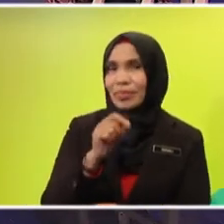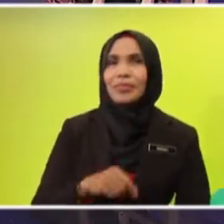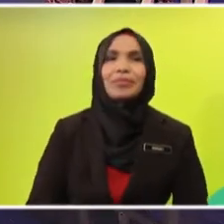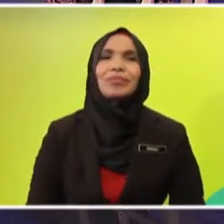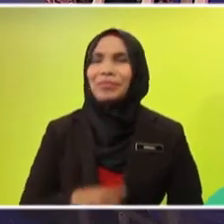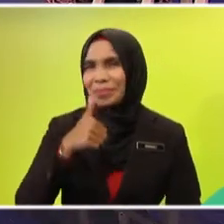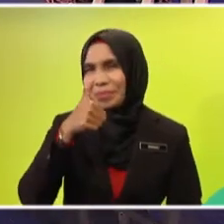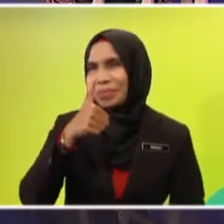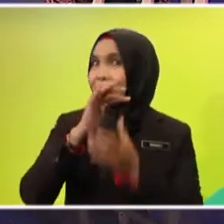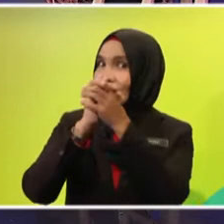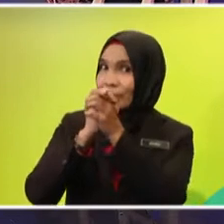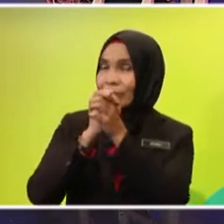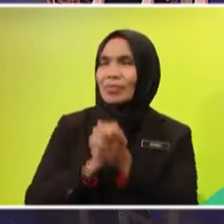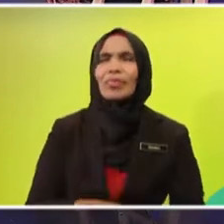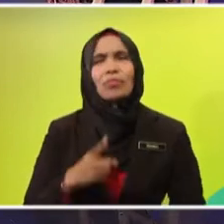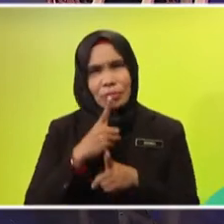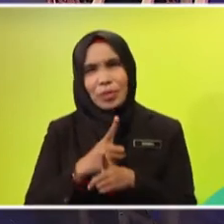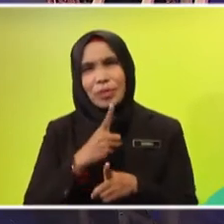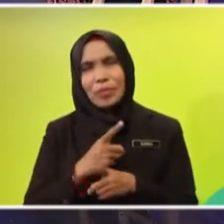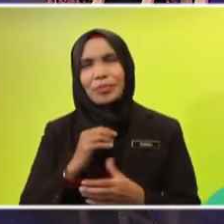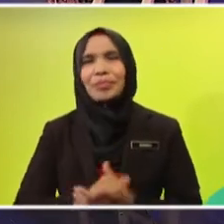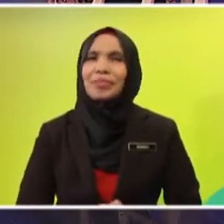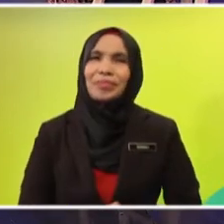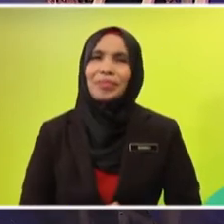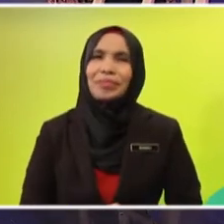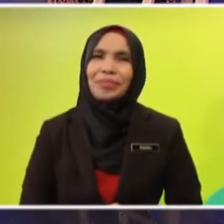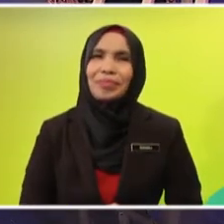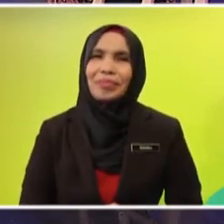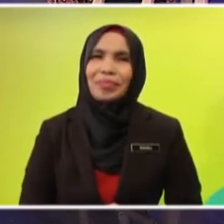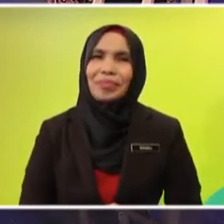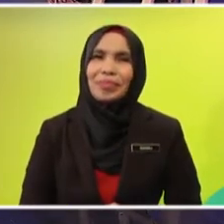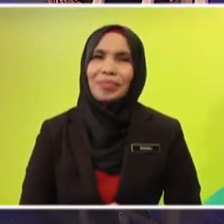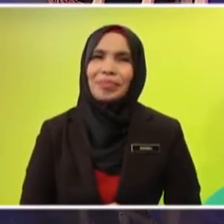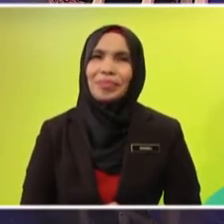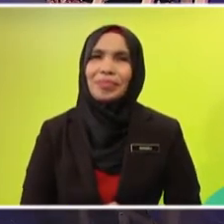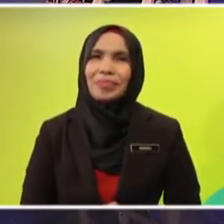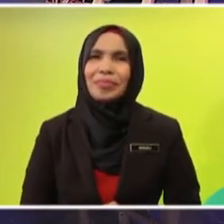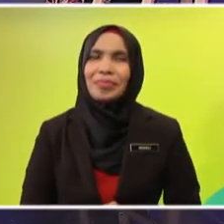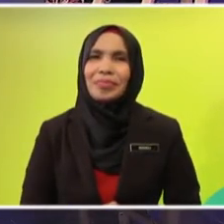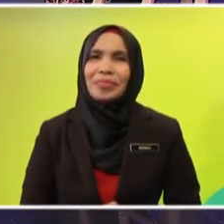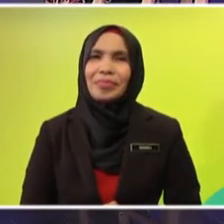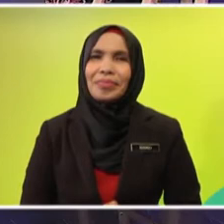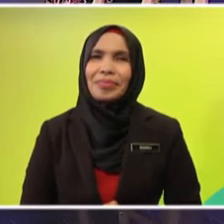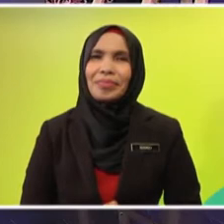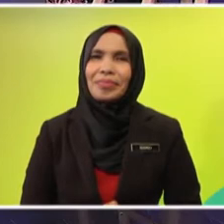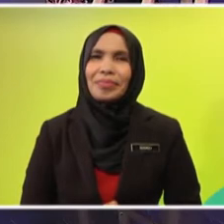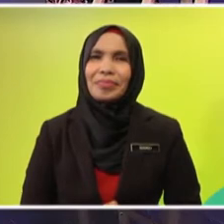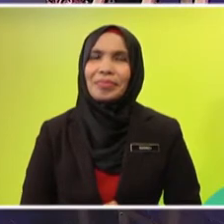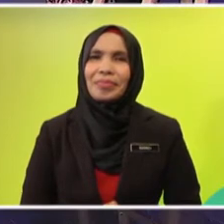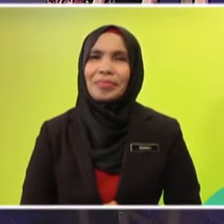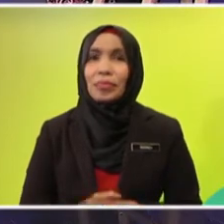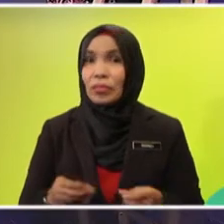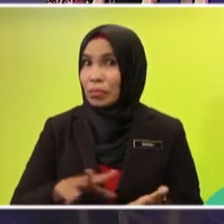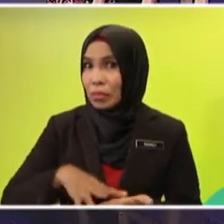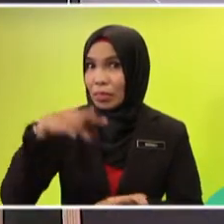bagus Tania tepat jawabannya lagi sergur maupun lagi mati uterusnya tidak belajar